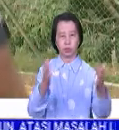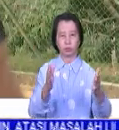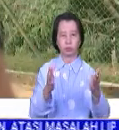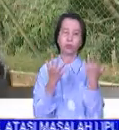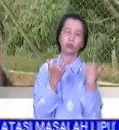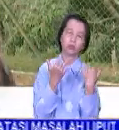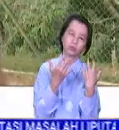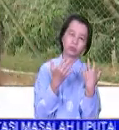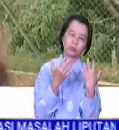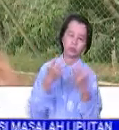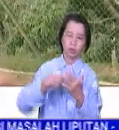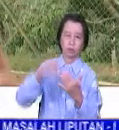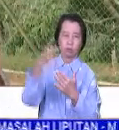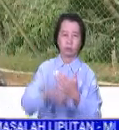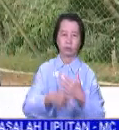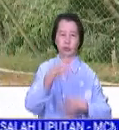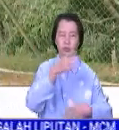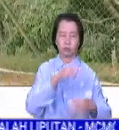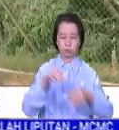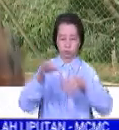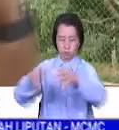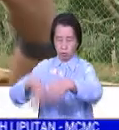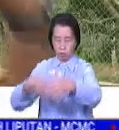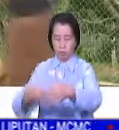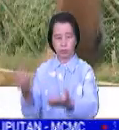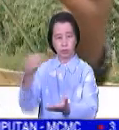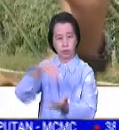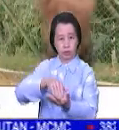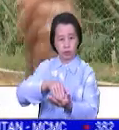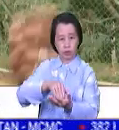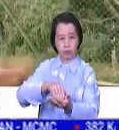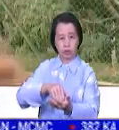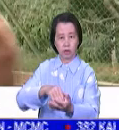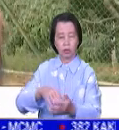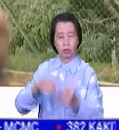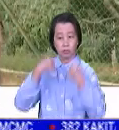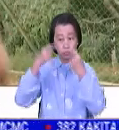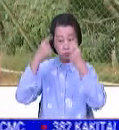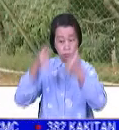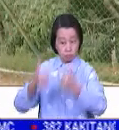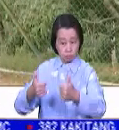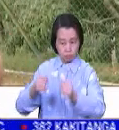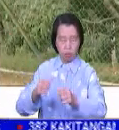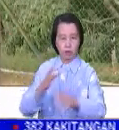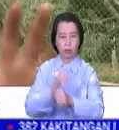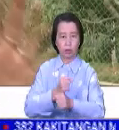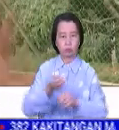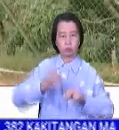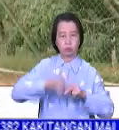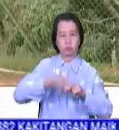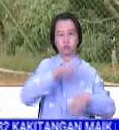menunggu projek penanaman semula tu di berbuah berhasil akan